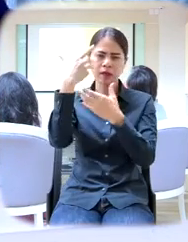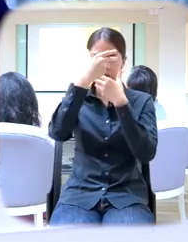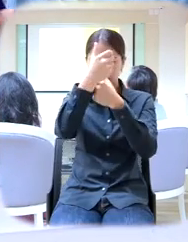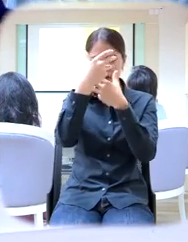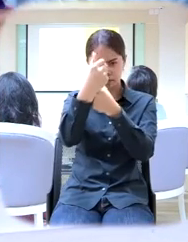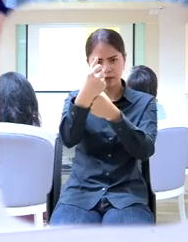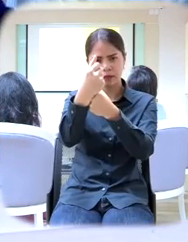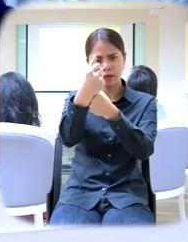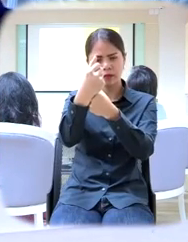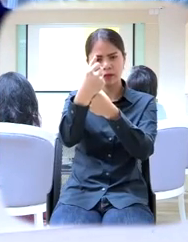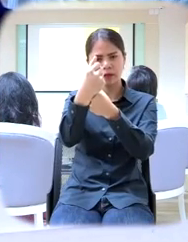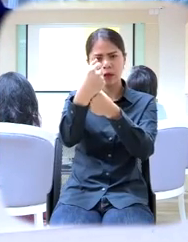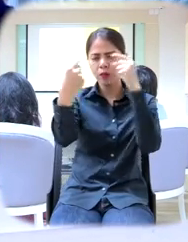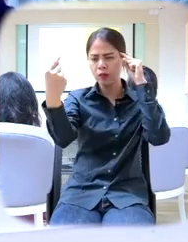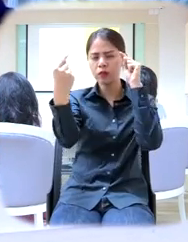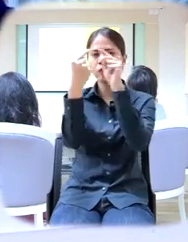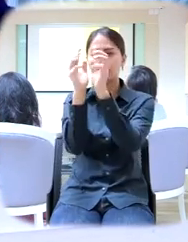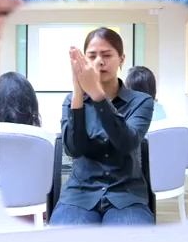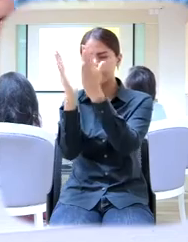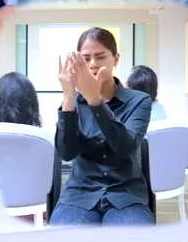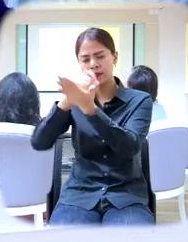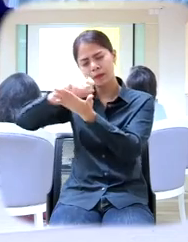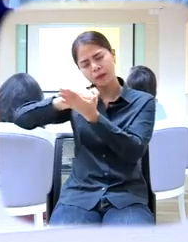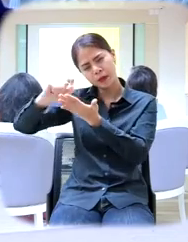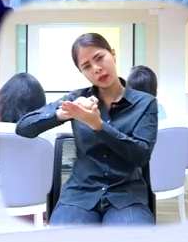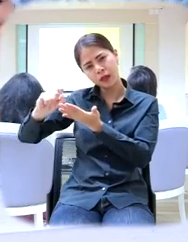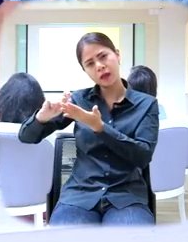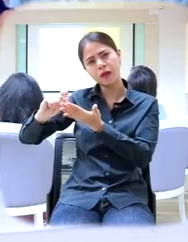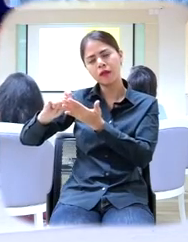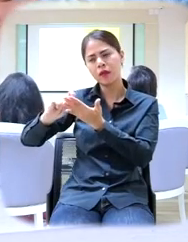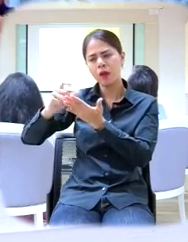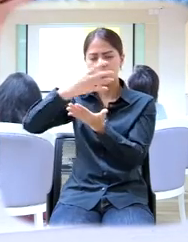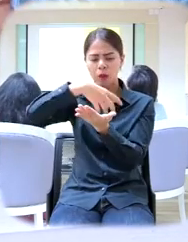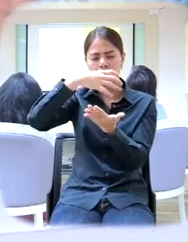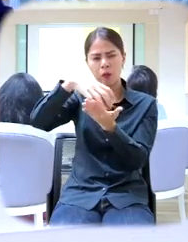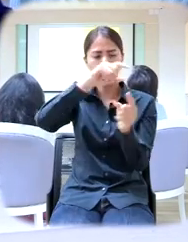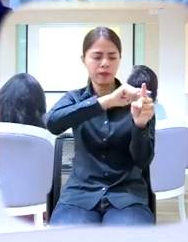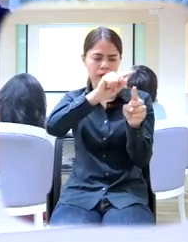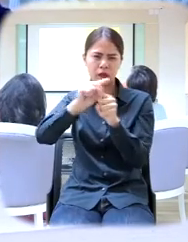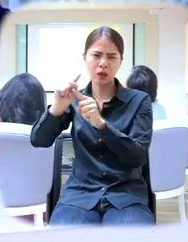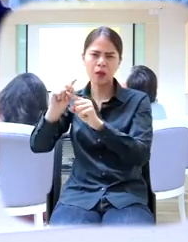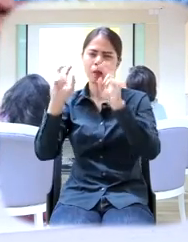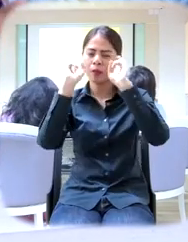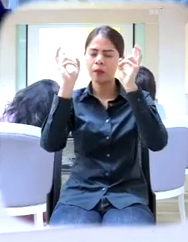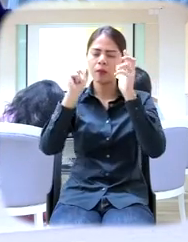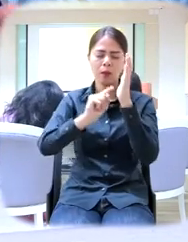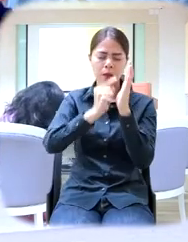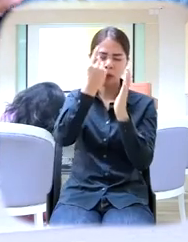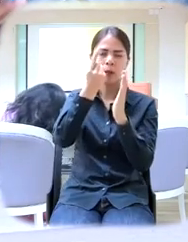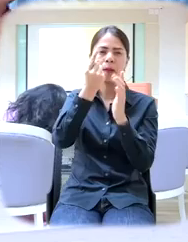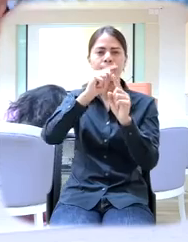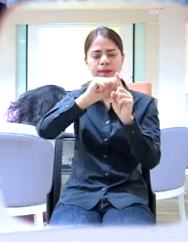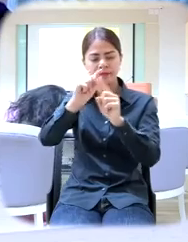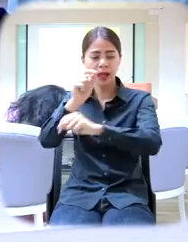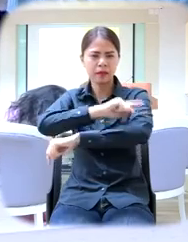จแล้วก็ถือว่ามันเป็นวรรณกรรมบาลีที่แต่งขึ้นในอยุธยาเป็นเรื่องแรกๆที่เราพบหลักฐานด้วยซึ่งในนี้ก็จะมีรว